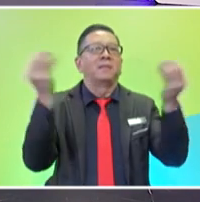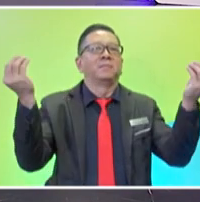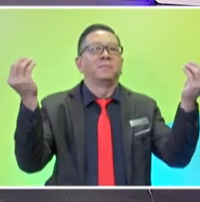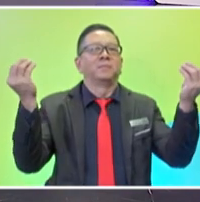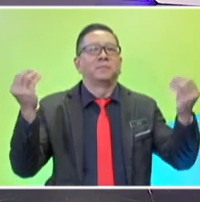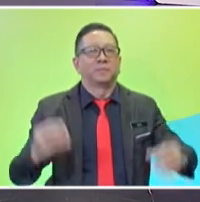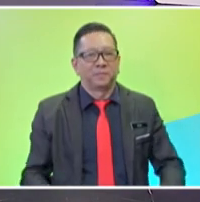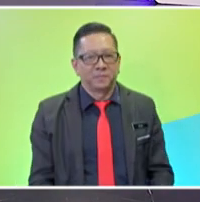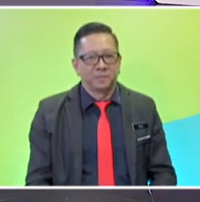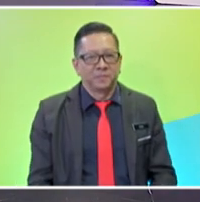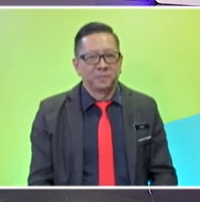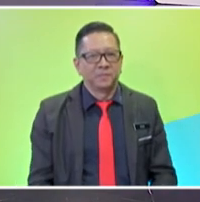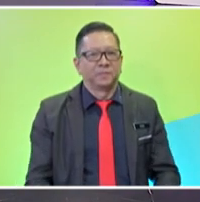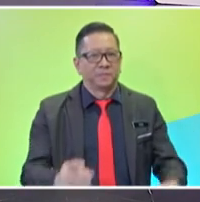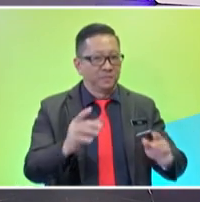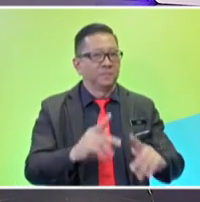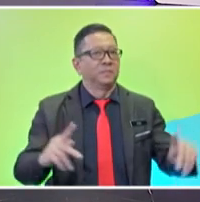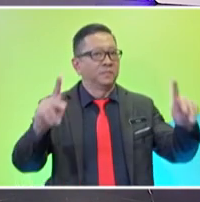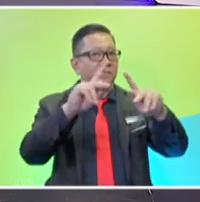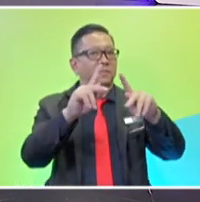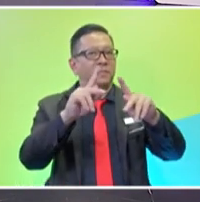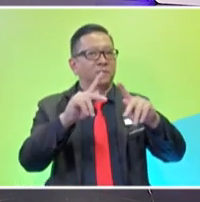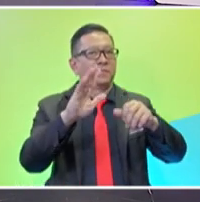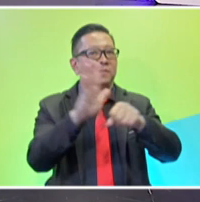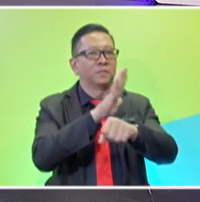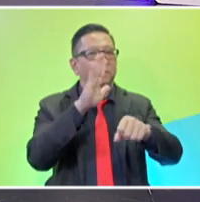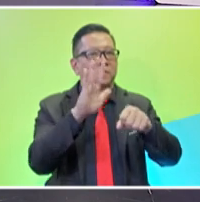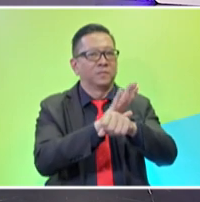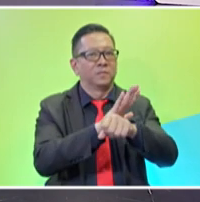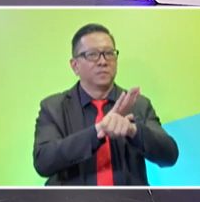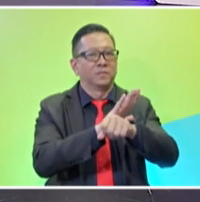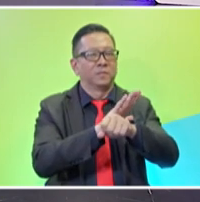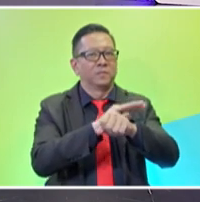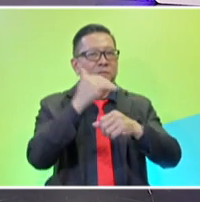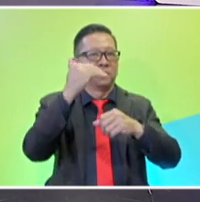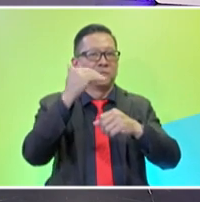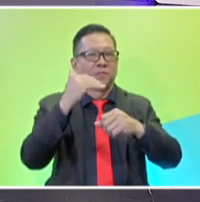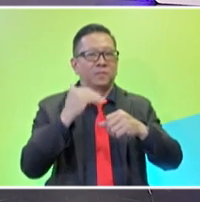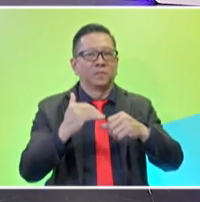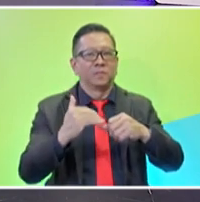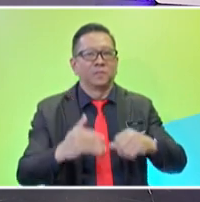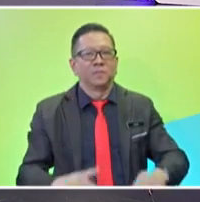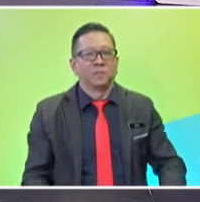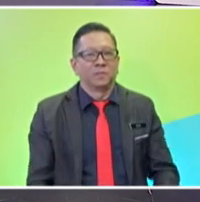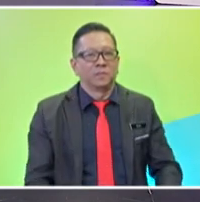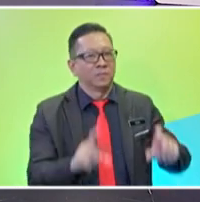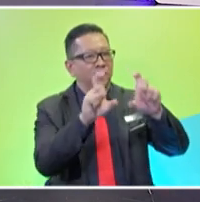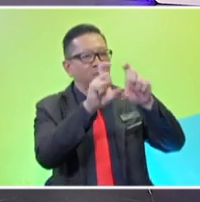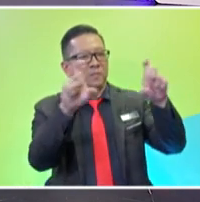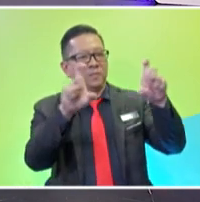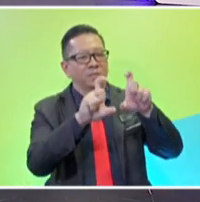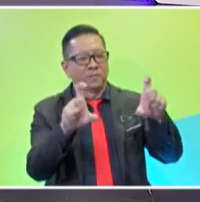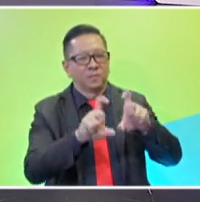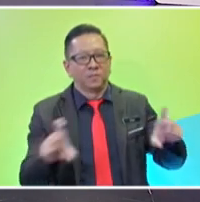siap kita perlu ada cukup koran kita punya